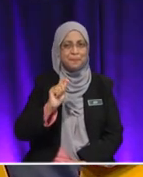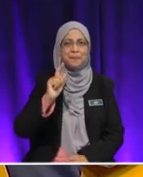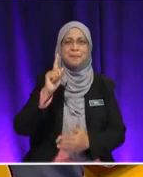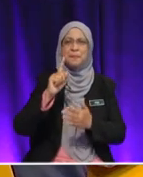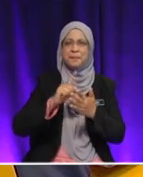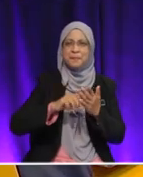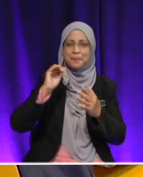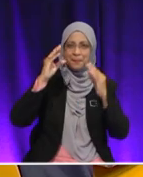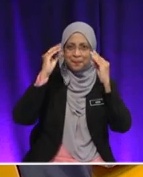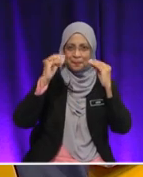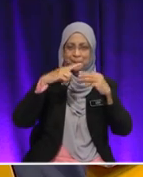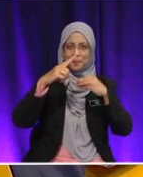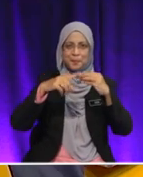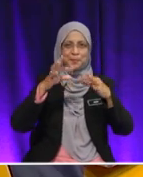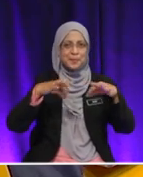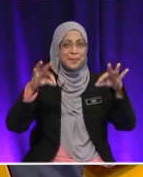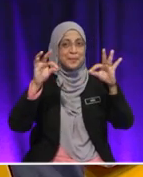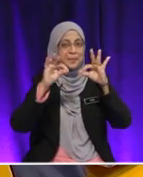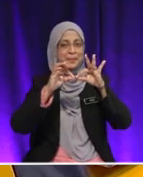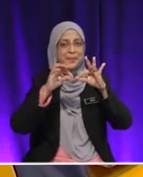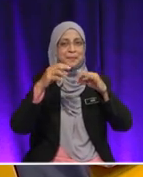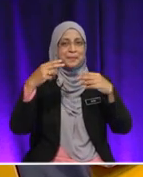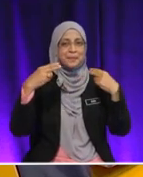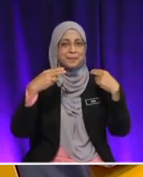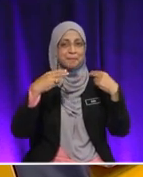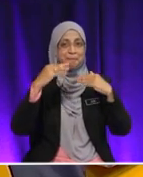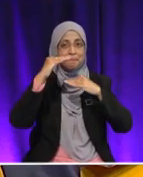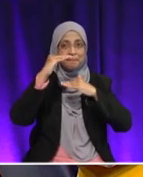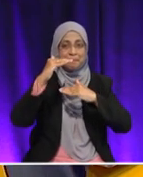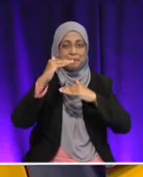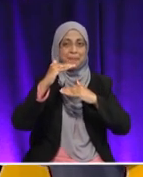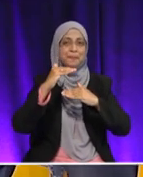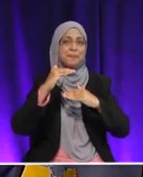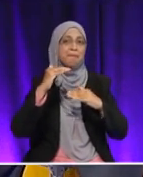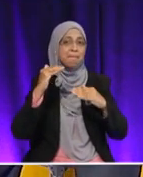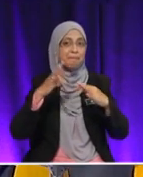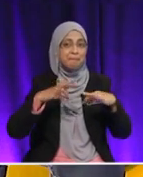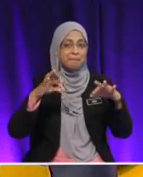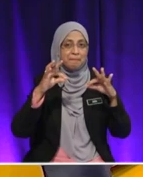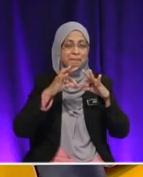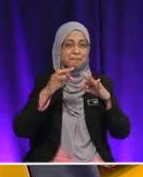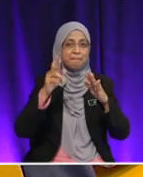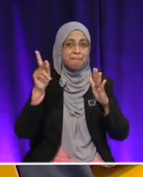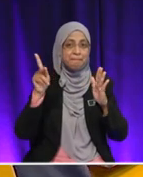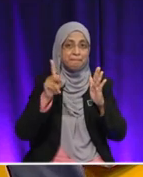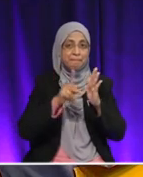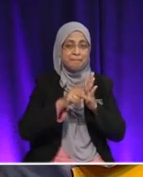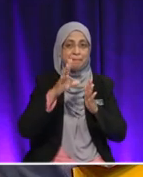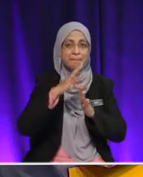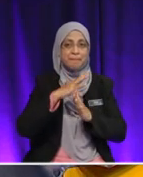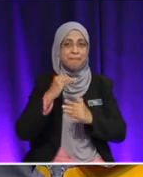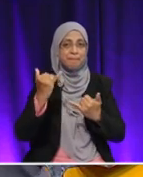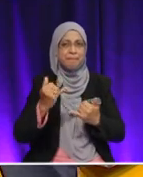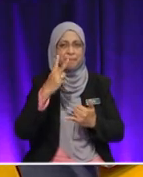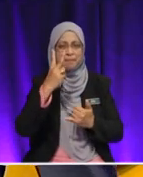Ciku ajar tentang kepentingan kesan setebatasan oke di sini cukup telah membawa satu situasi Mari